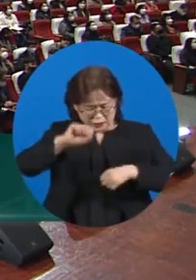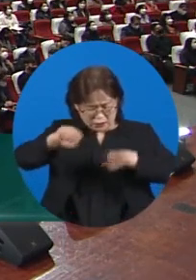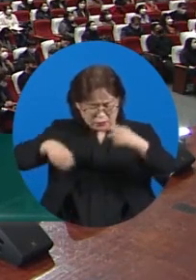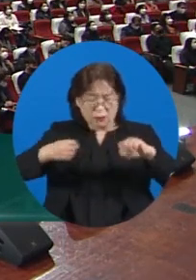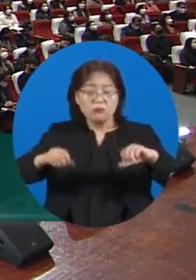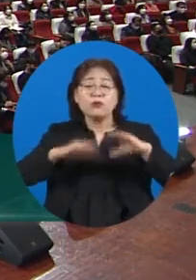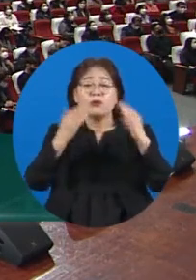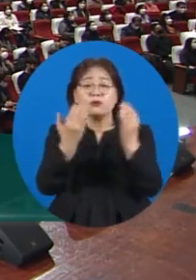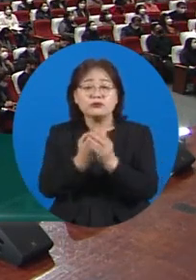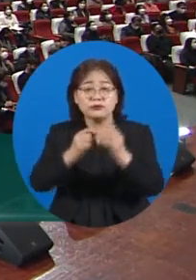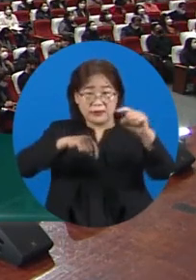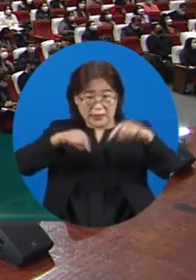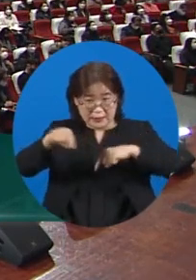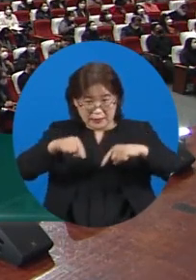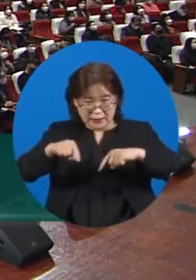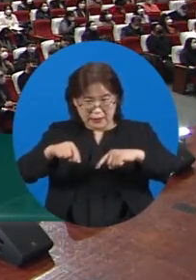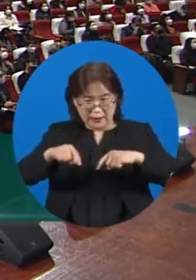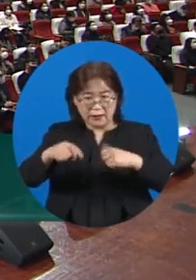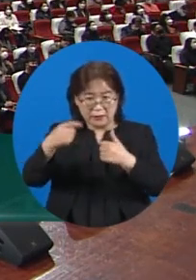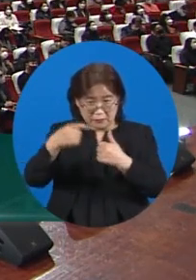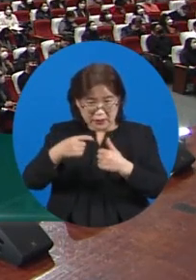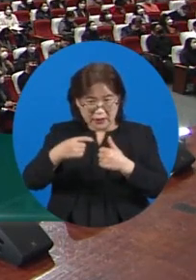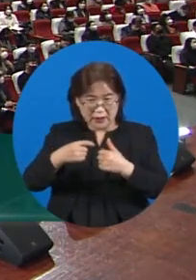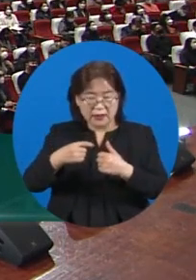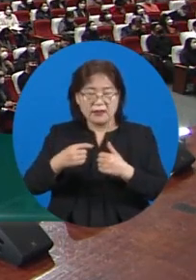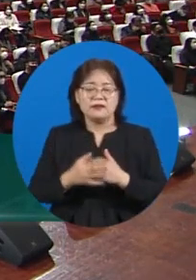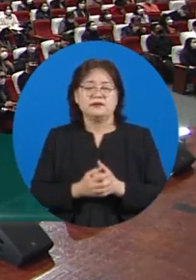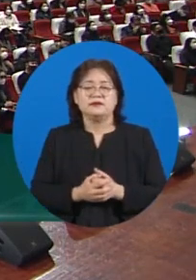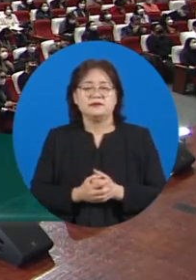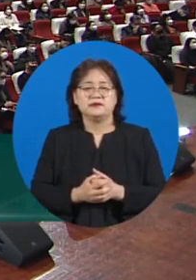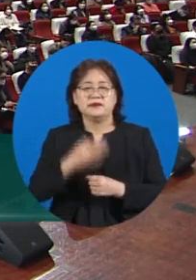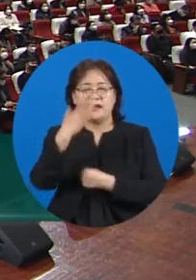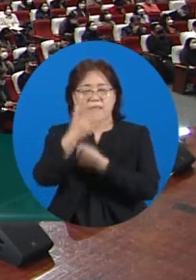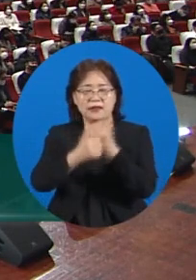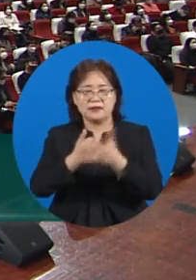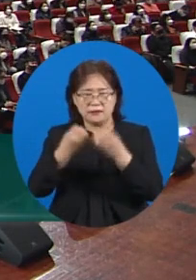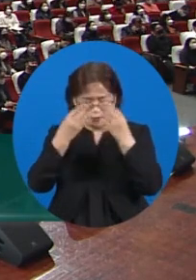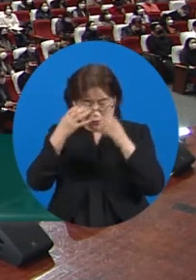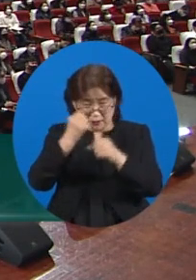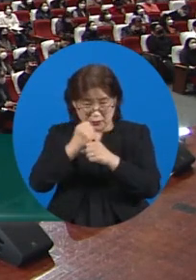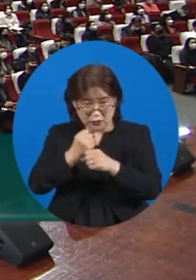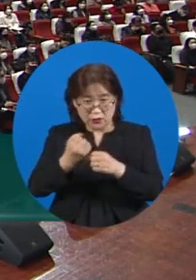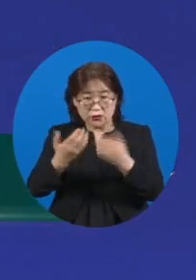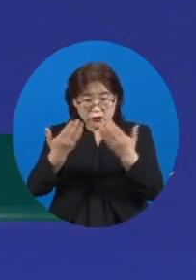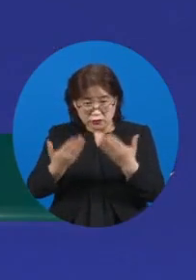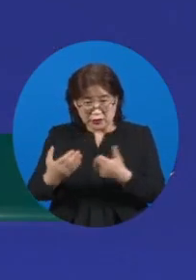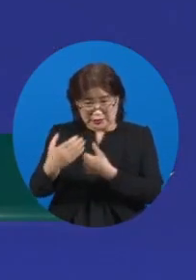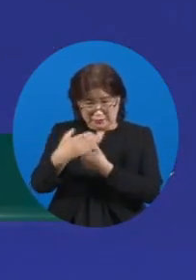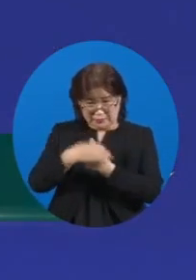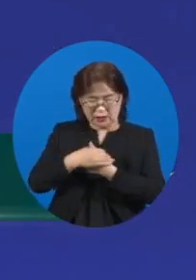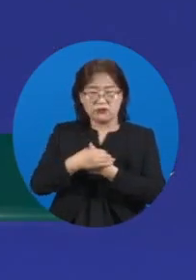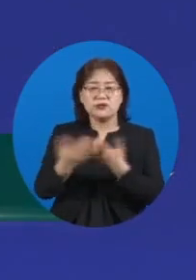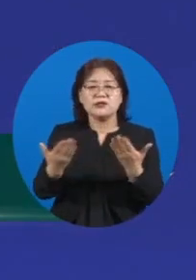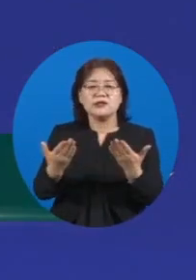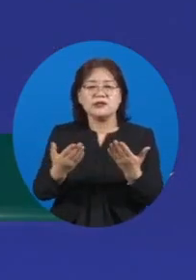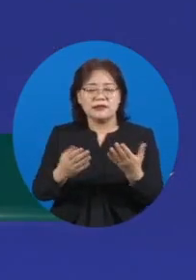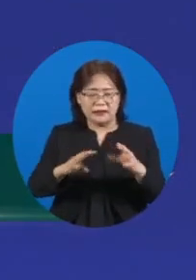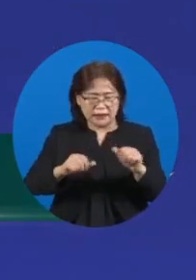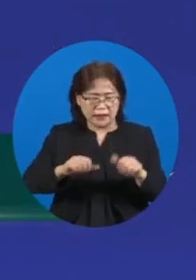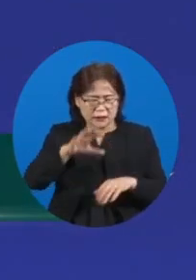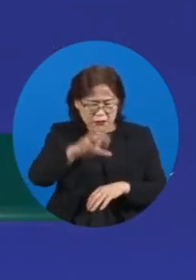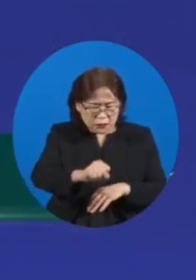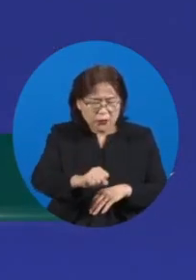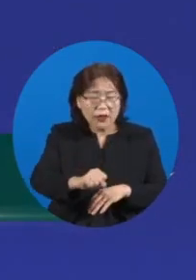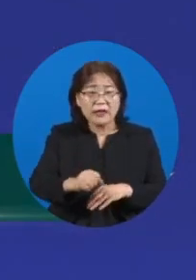다스리라 하나님께서 우리 인간을 창조한 와 주신 사명이 잖아요 거기 보게 되면 땅을 정복하라 그 일